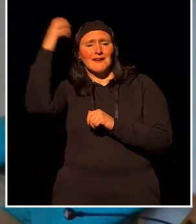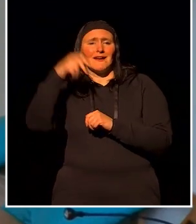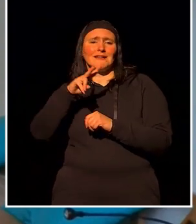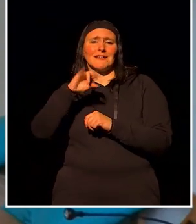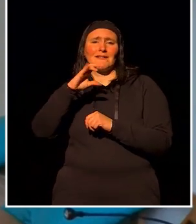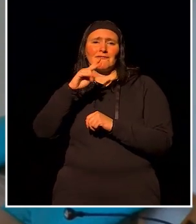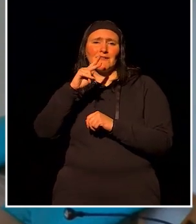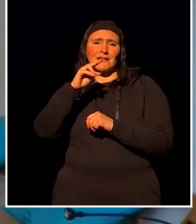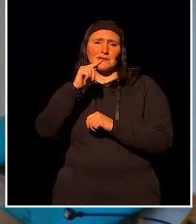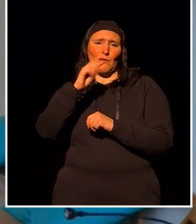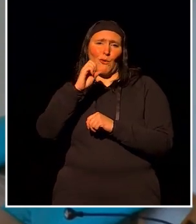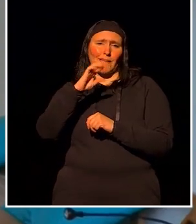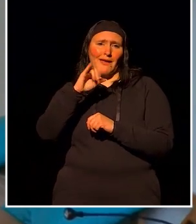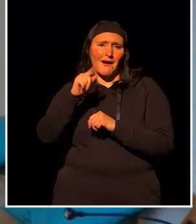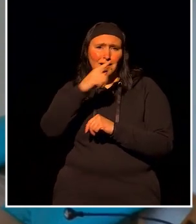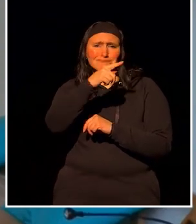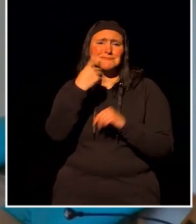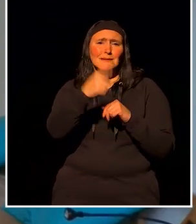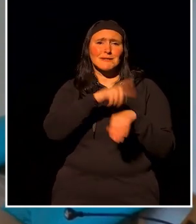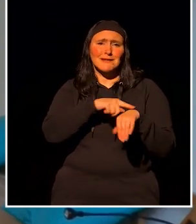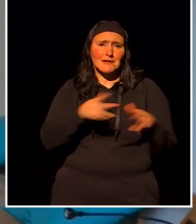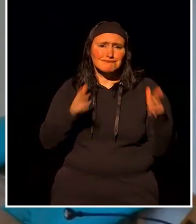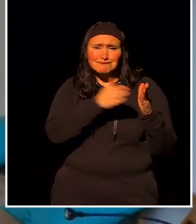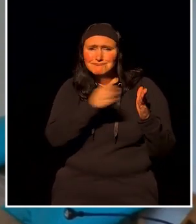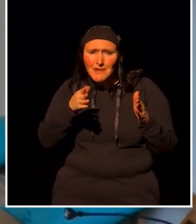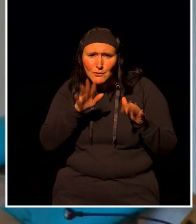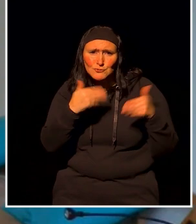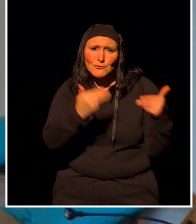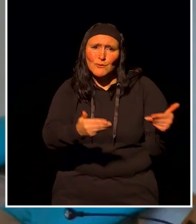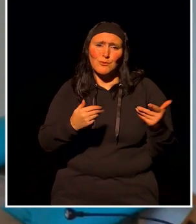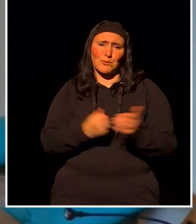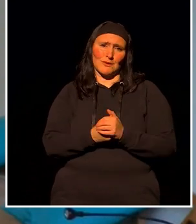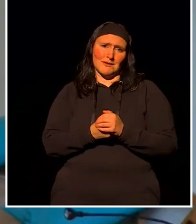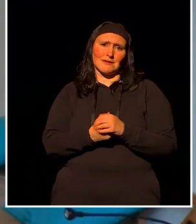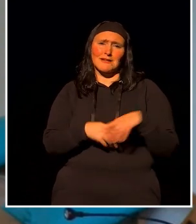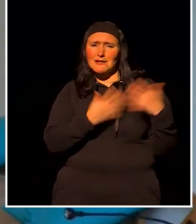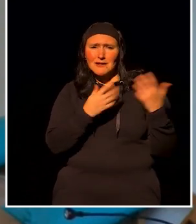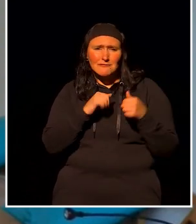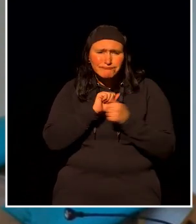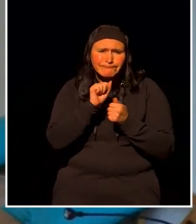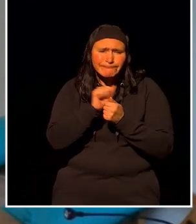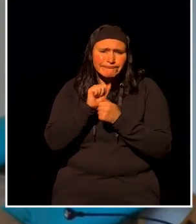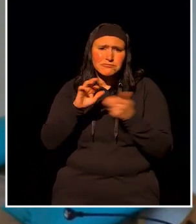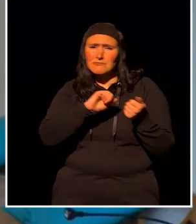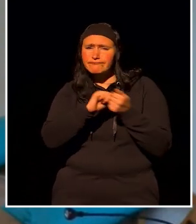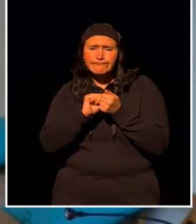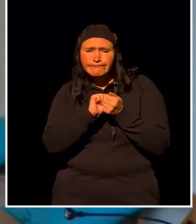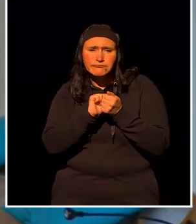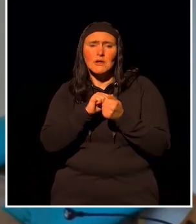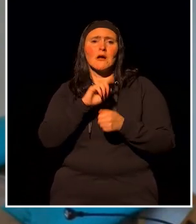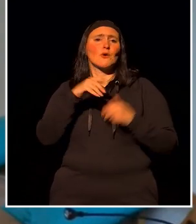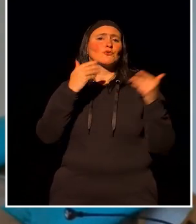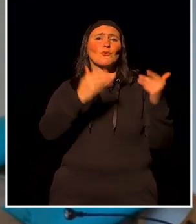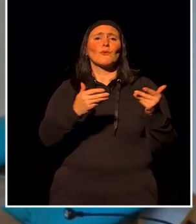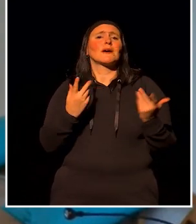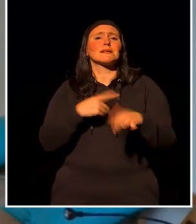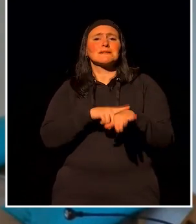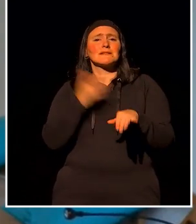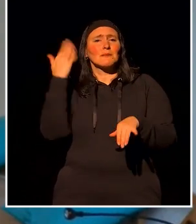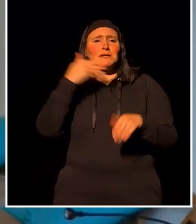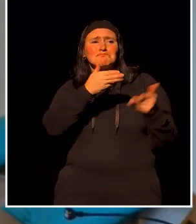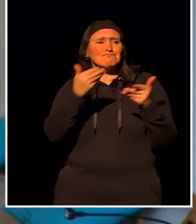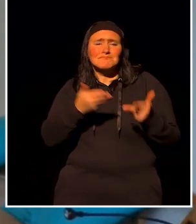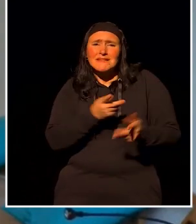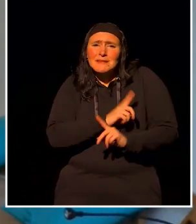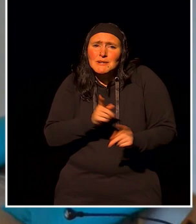immer auch sehr verschiedenartige Prozesse, die da ablaufen, die man auch nicht ganz einfach auf